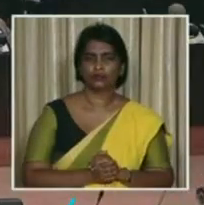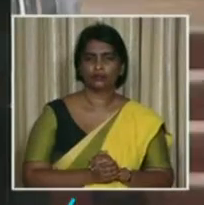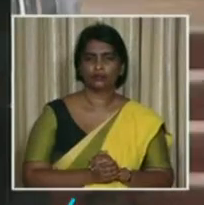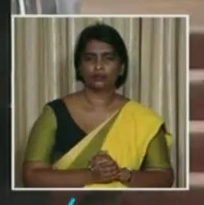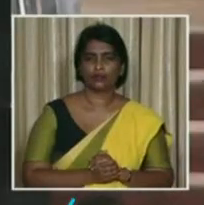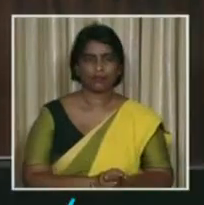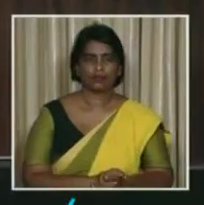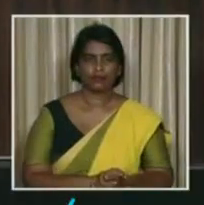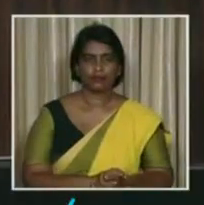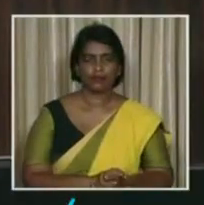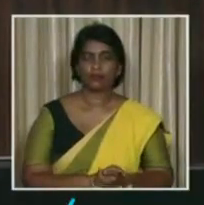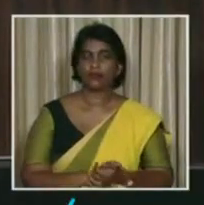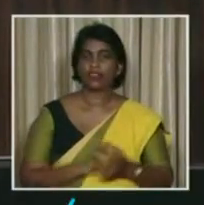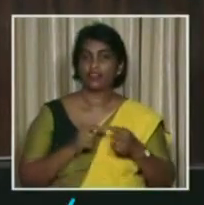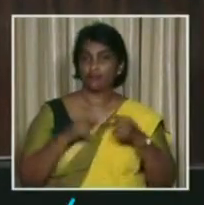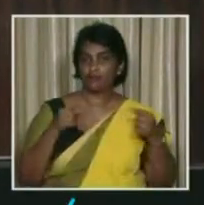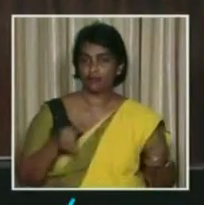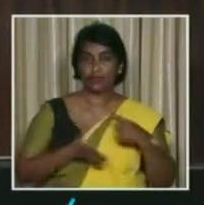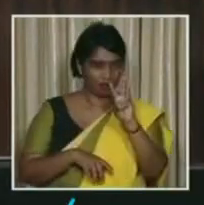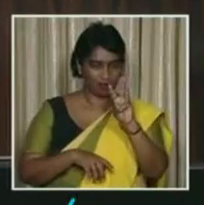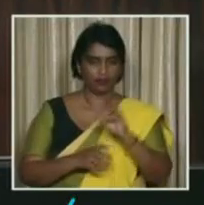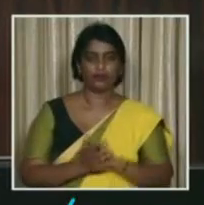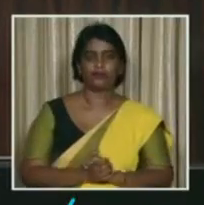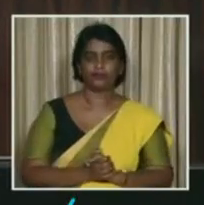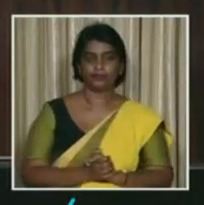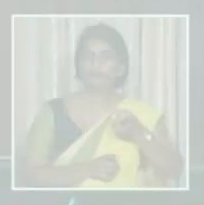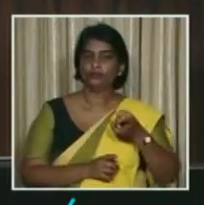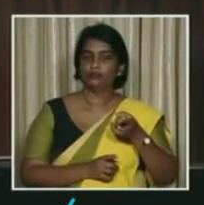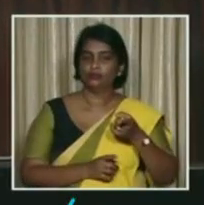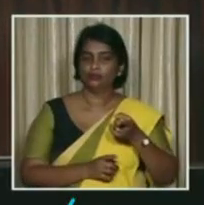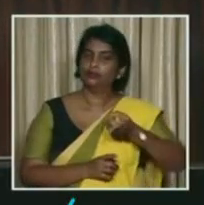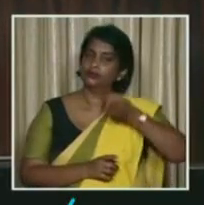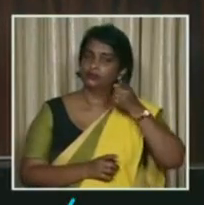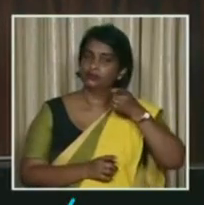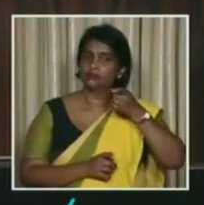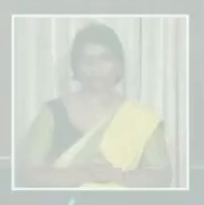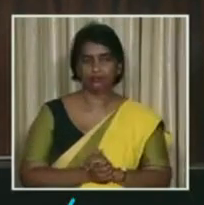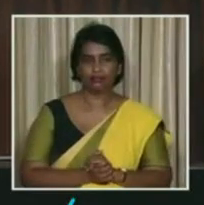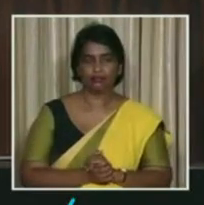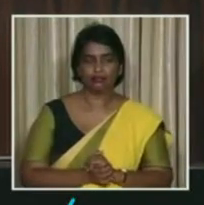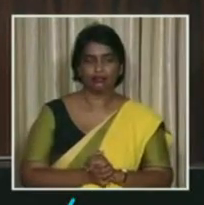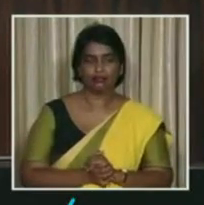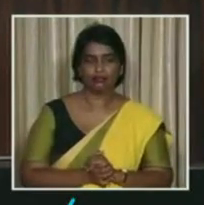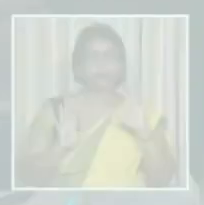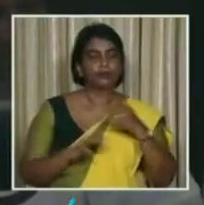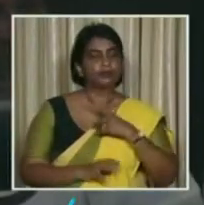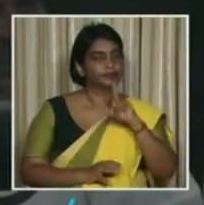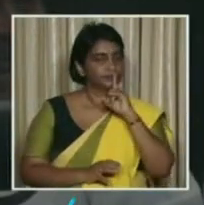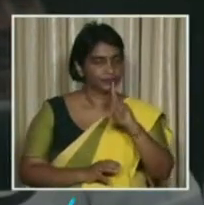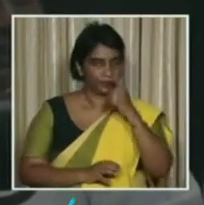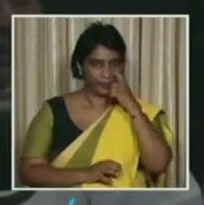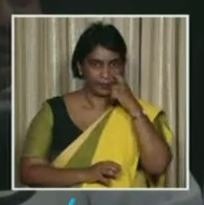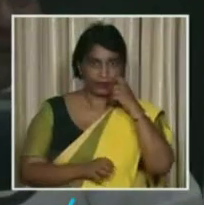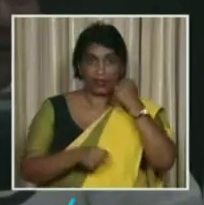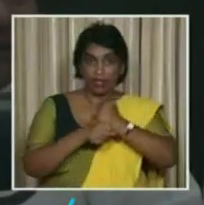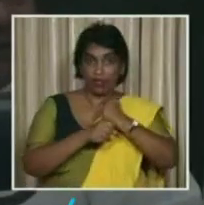ෆෞසි මන්ත්‍රීතුමා පක්ෂව ඡන්ද 113යි ඒ අනුව යෝජනාව සම්මත නොවුනාසේ සලකනවා එකයි දැන් ආණ්ඩු පක්ෂයේ